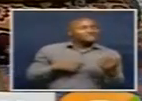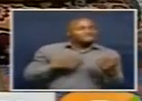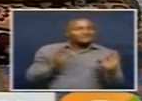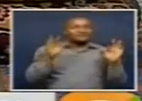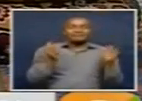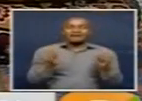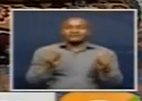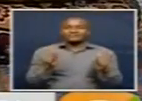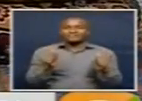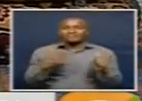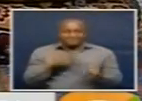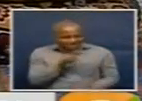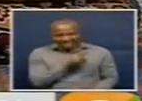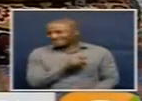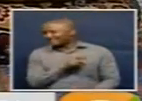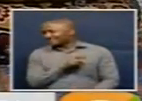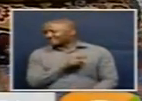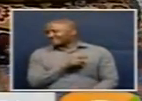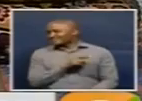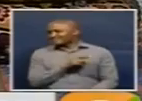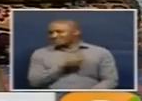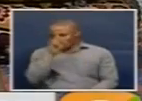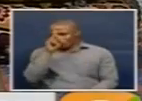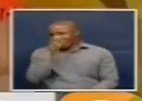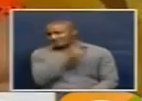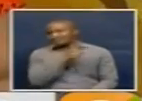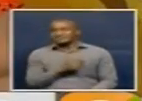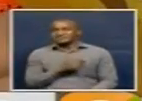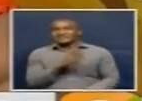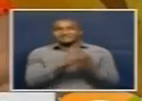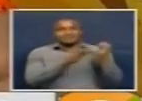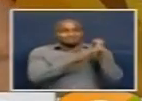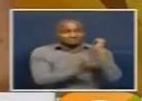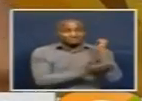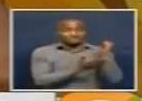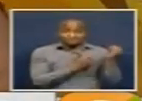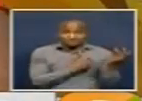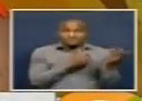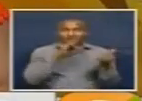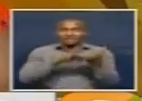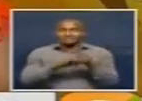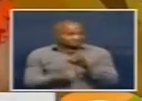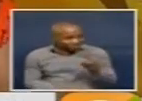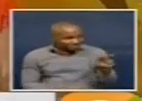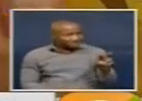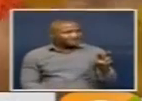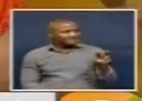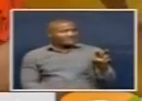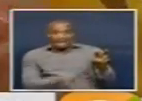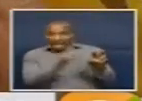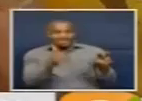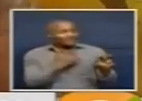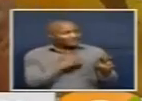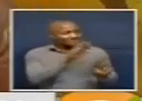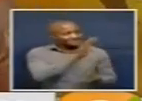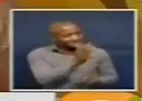apendeze anachukiza. Maana kuna mwanamke aweza kuwa mjamzito mpaka bwanake akimuona anafurahia mpaka atakushika lile tumbo. Nguo